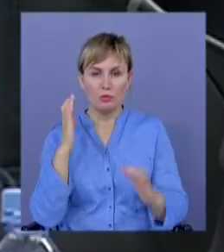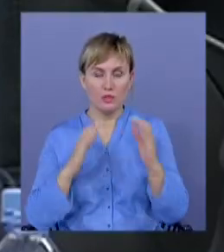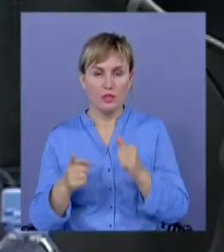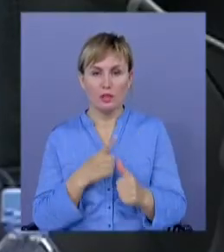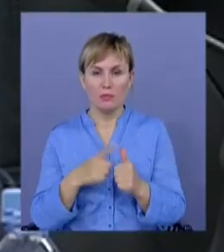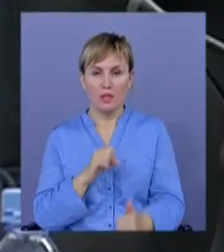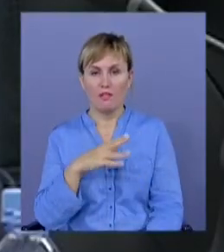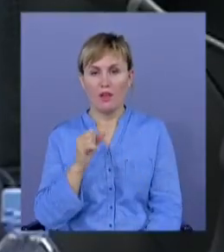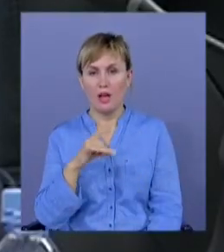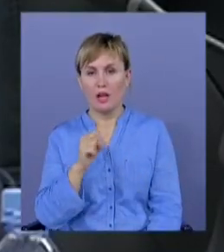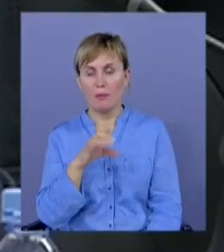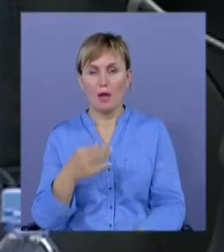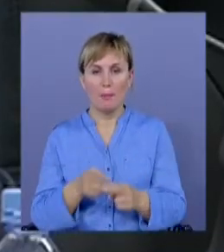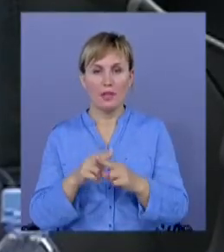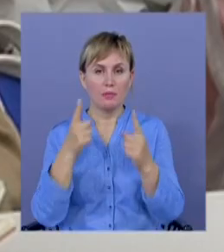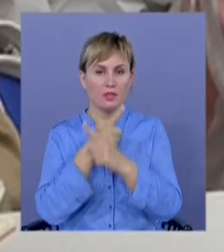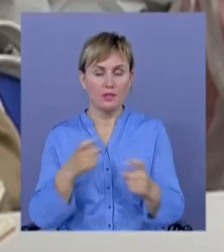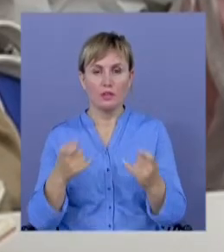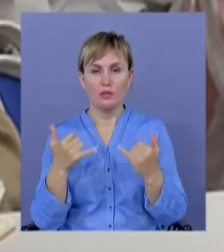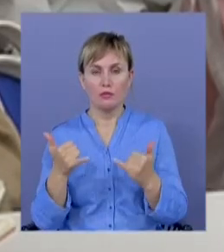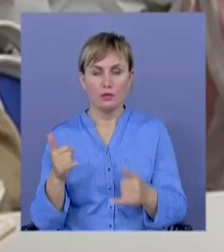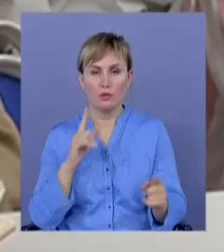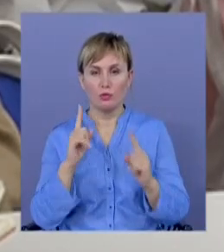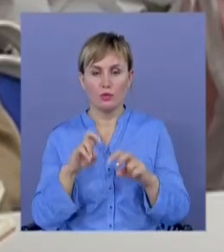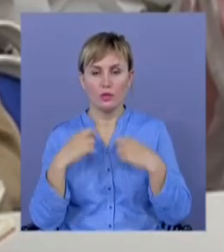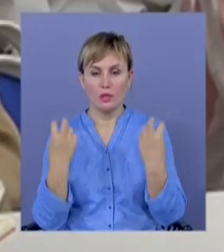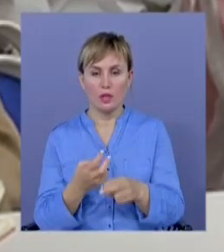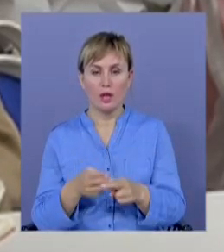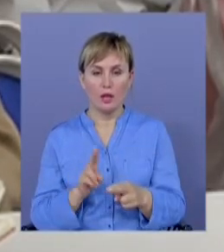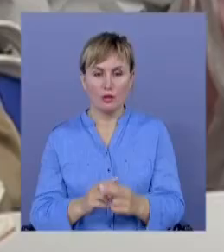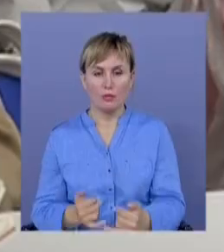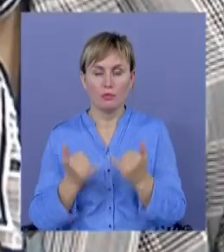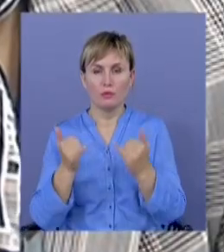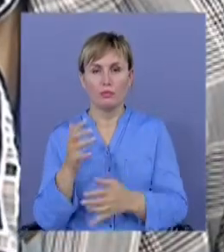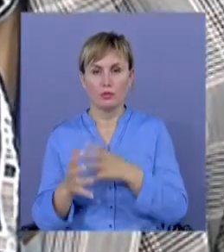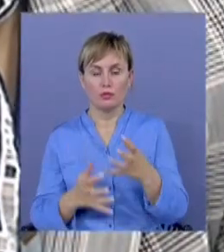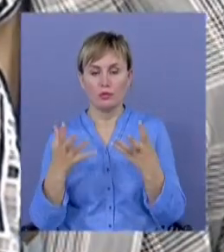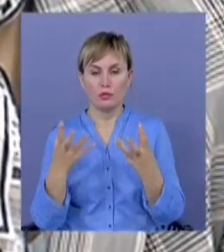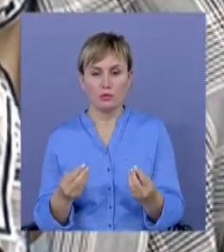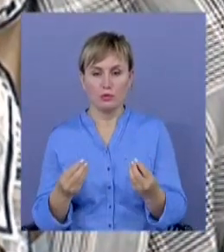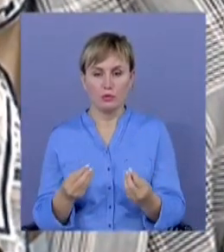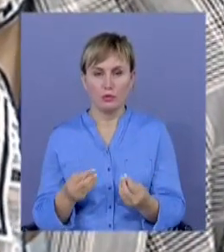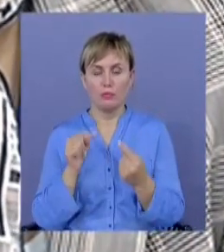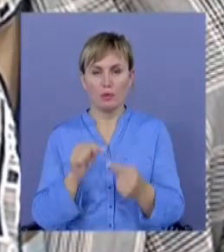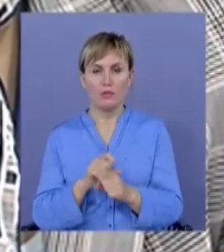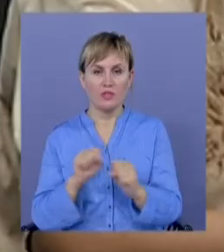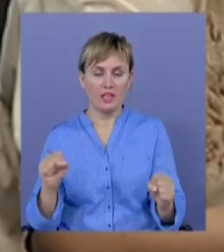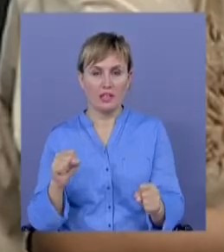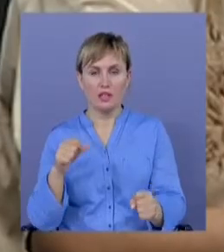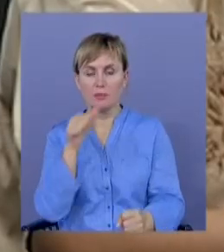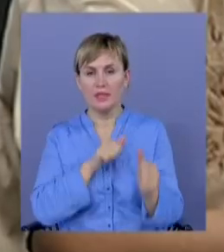университете имени Аль-Фараби. Об этом стало известно сегодня в ходе круглого стола, который приурочили к Международному дню против ядерных